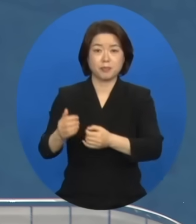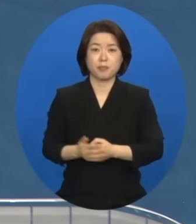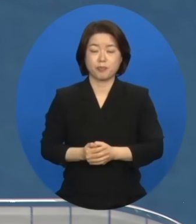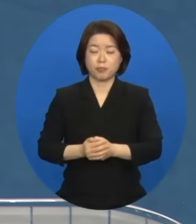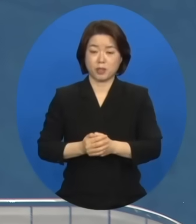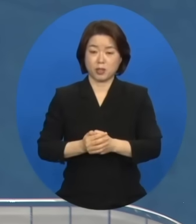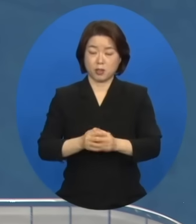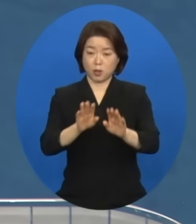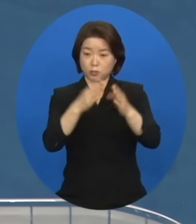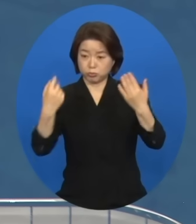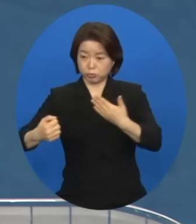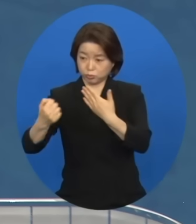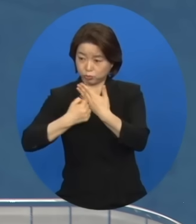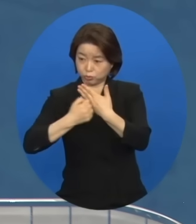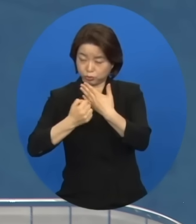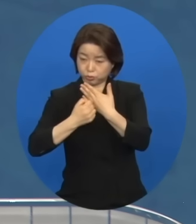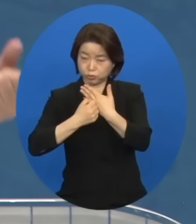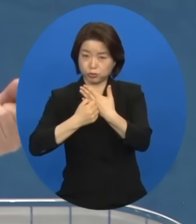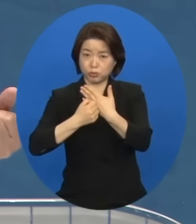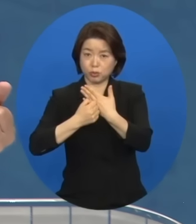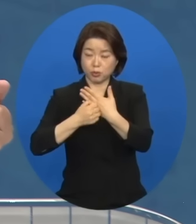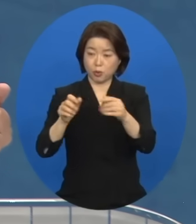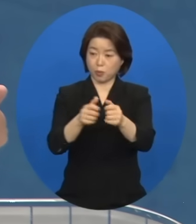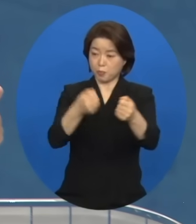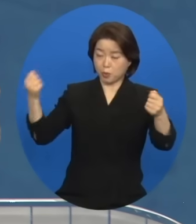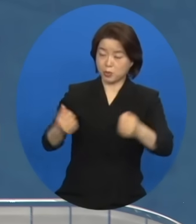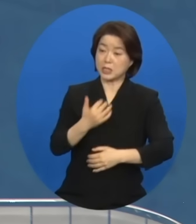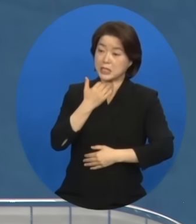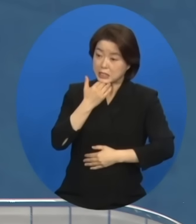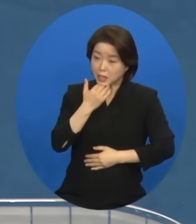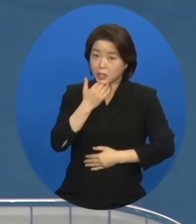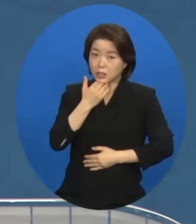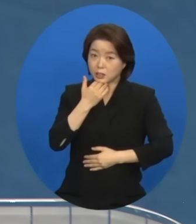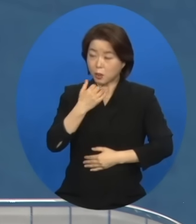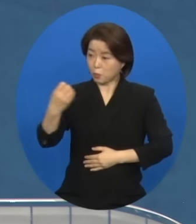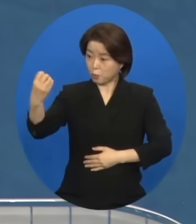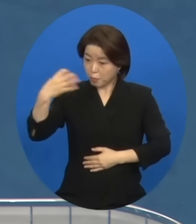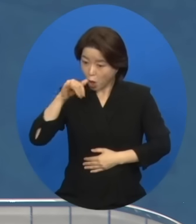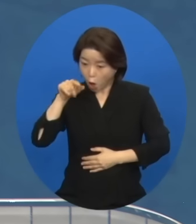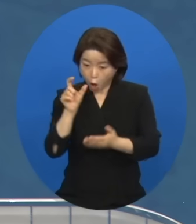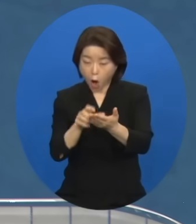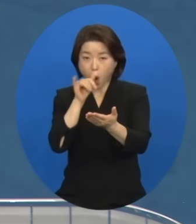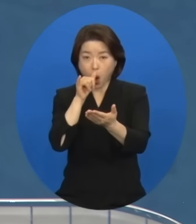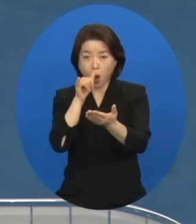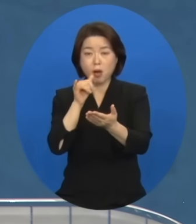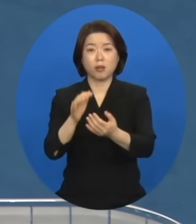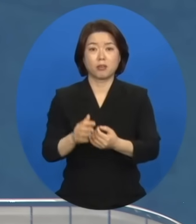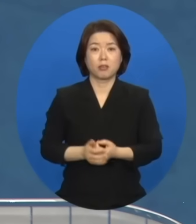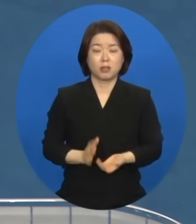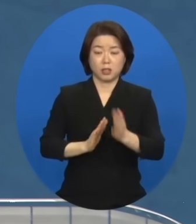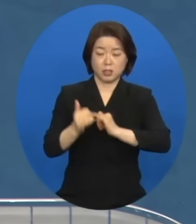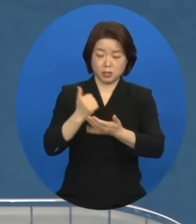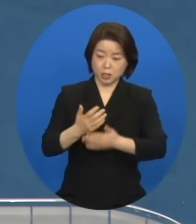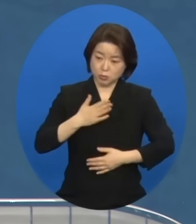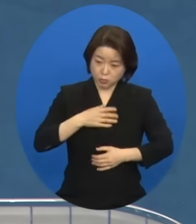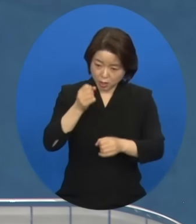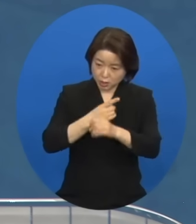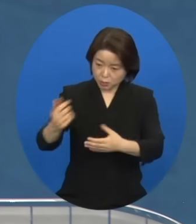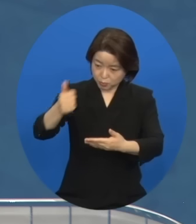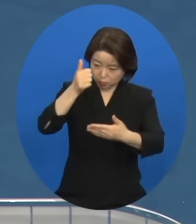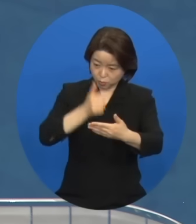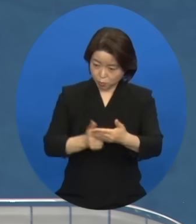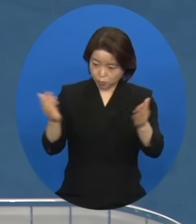문을 두드리며 우리가 문을 열어주기를 기다린다고 하셨는데 예수님을 이미